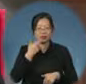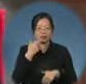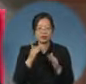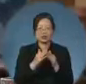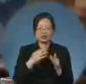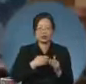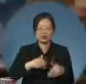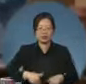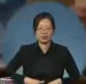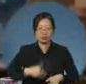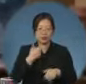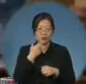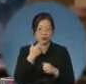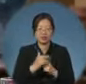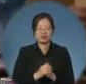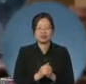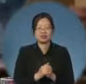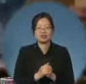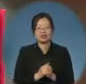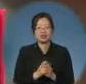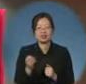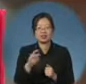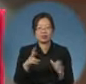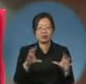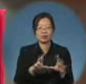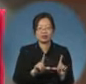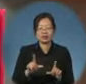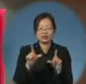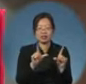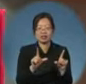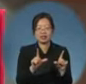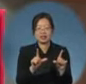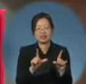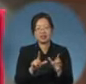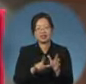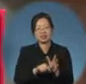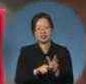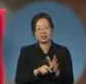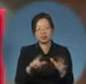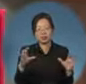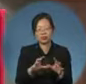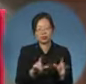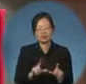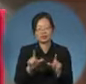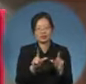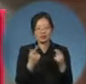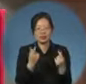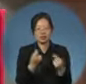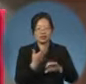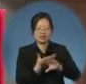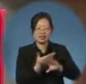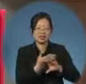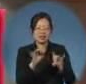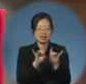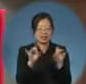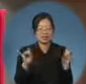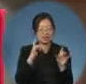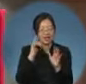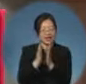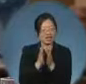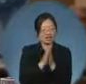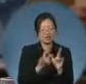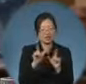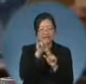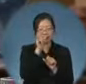걱정하지 않는 뭐 좀 그리고 이제 모여서 살면서 2 이때도 모여서 한다고 뭐 똑같이 하는게 아니고 각자 알아서